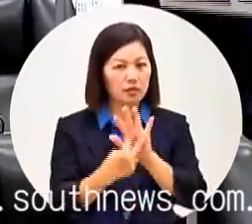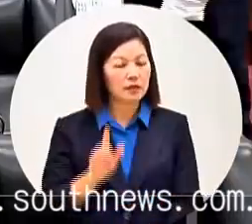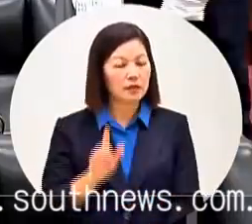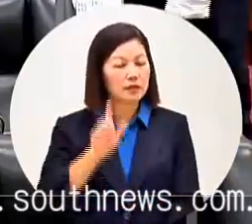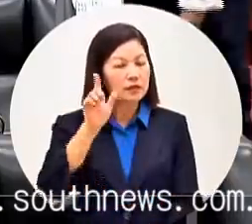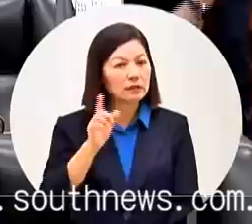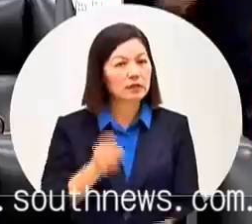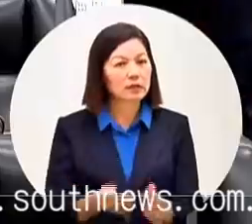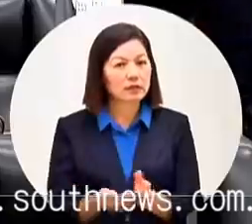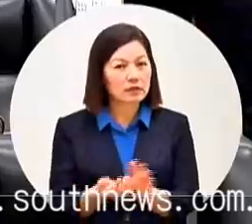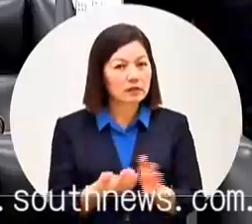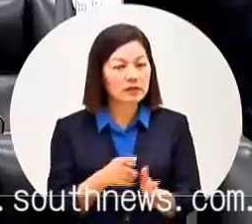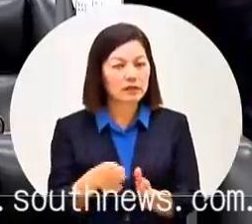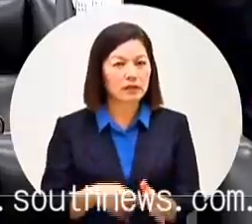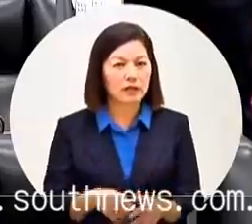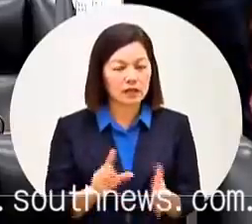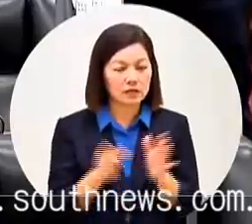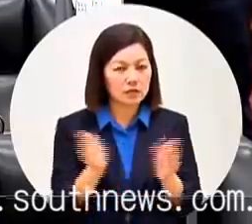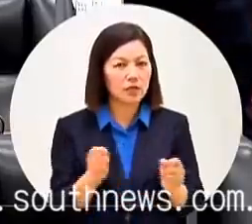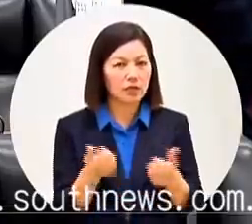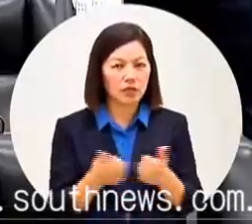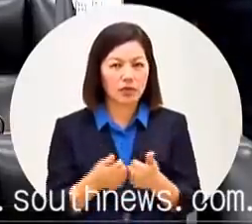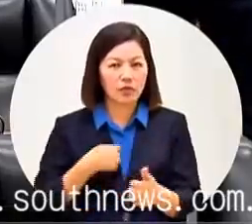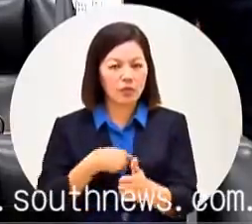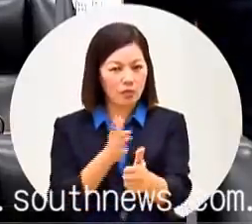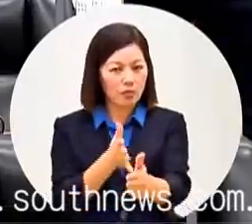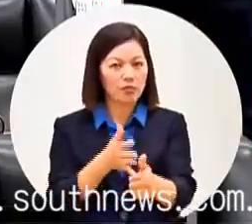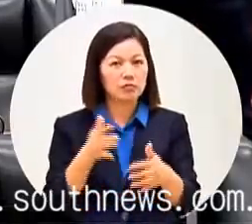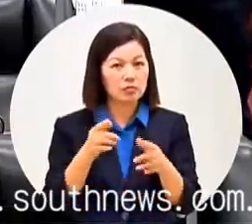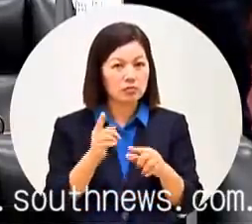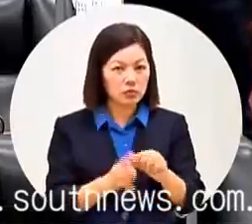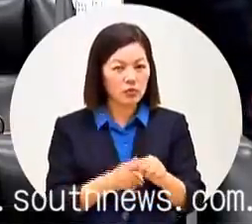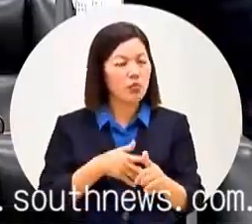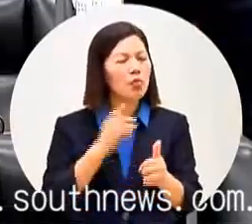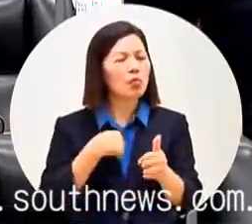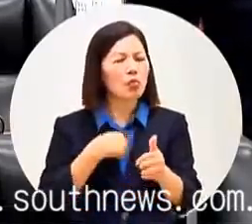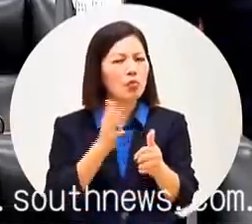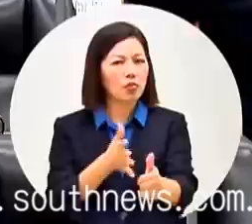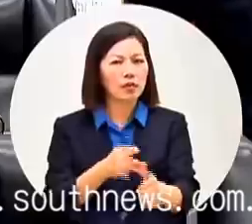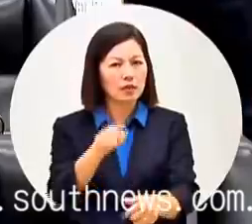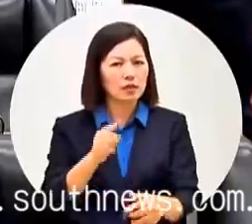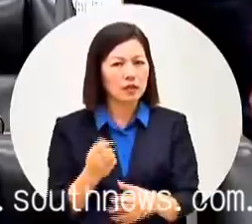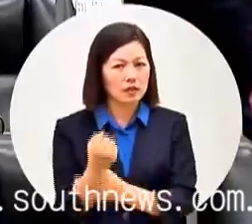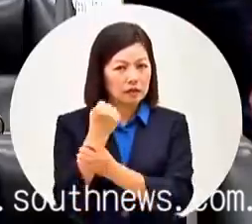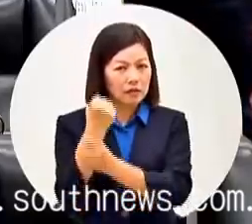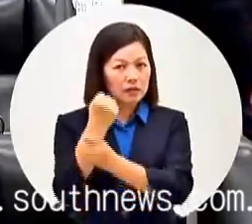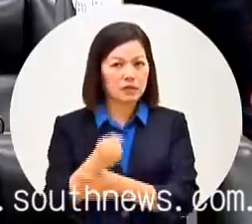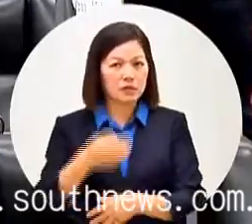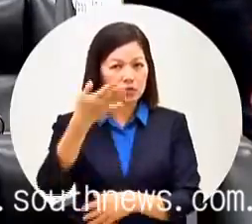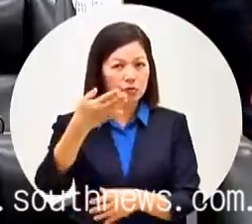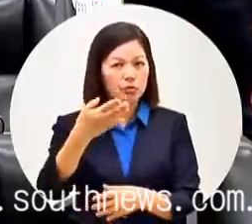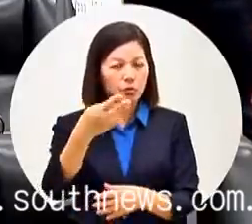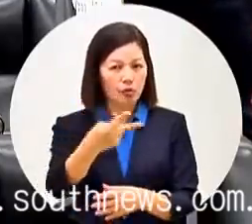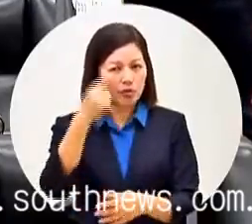好，临时会的时候，特别我的质询当中，我询问您，您是不是支持九二共识？您到